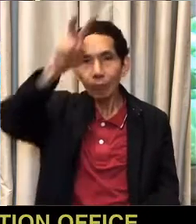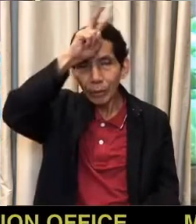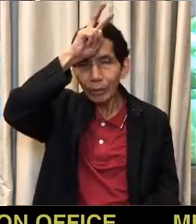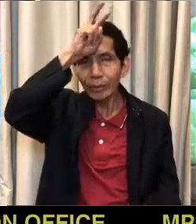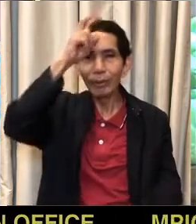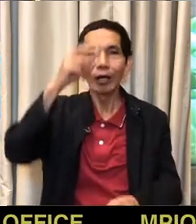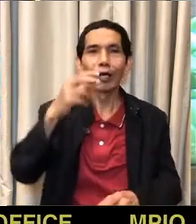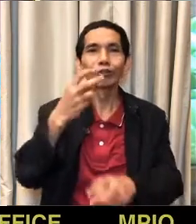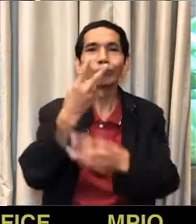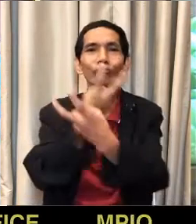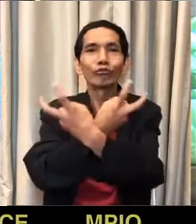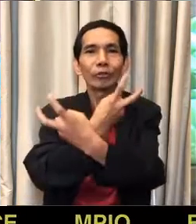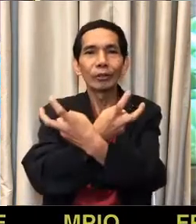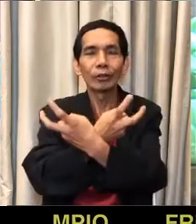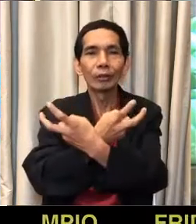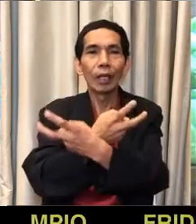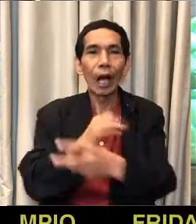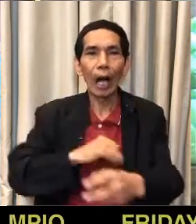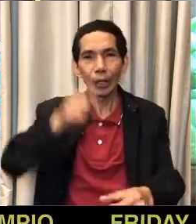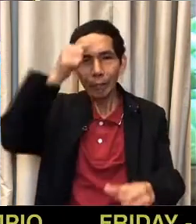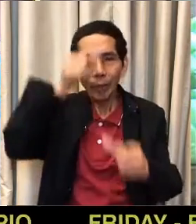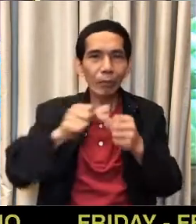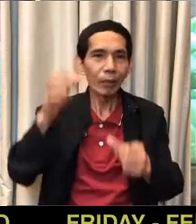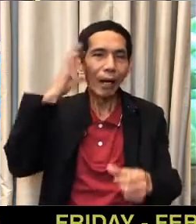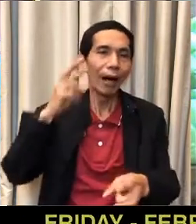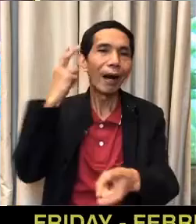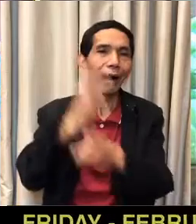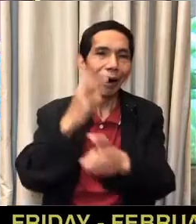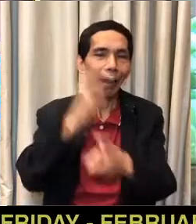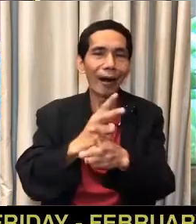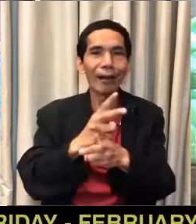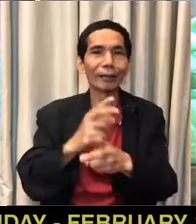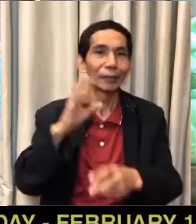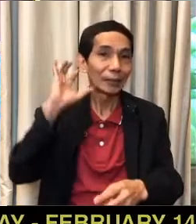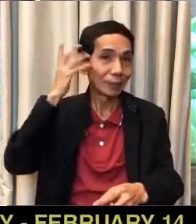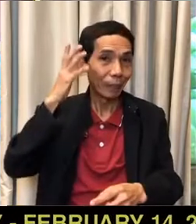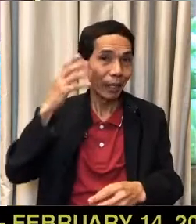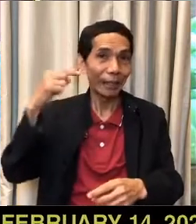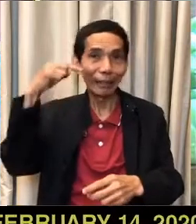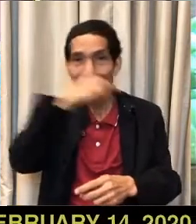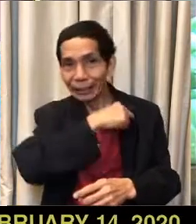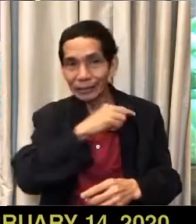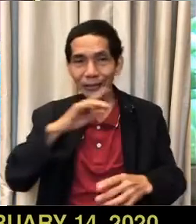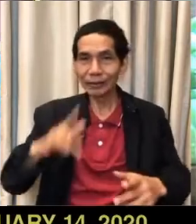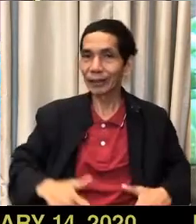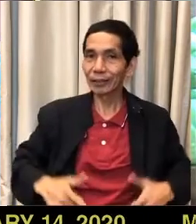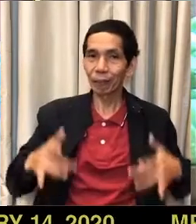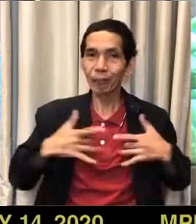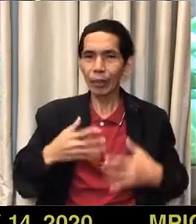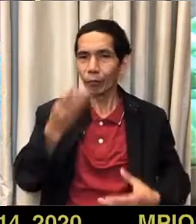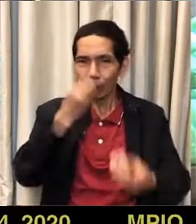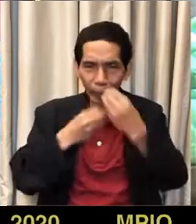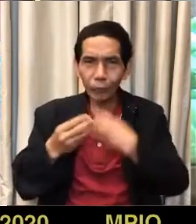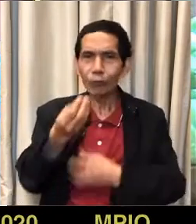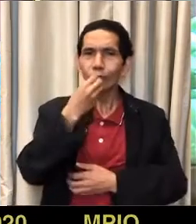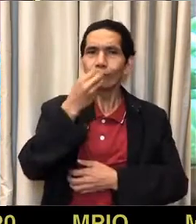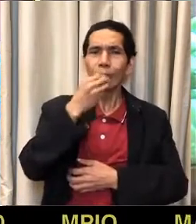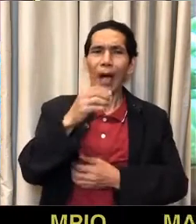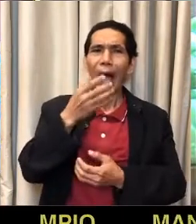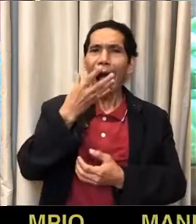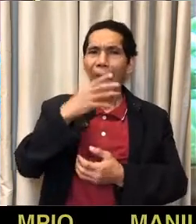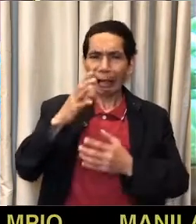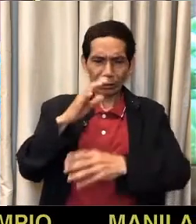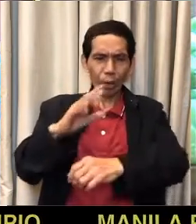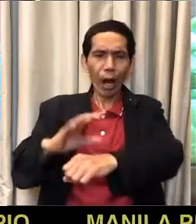mabuto eh. Eh pag naalala ko yung experience, parang hirap talaga matulungi sa buhay, ano? Oh, pagkakain kong ganyan, parang mainit